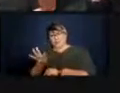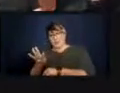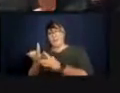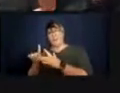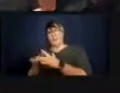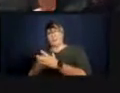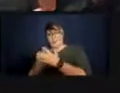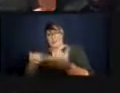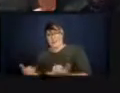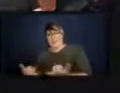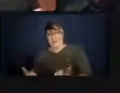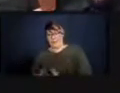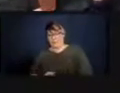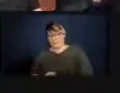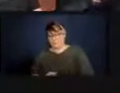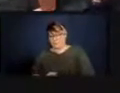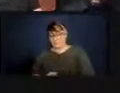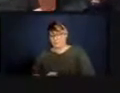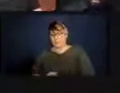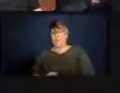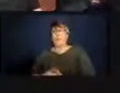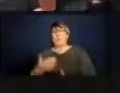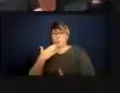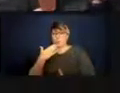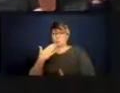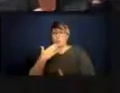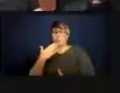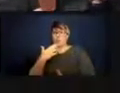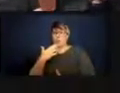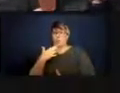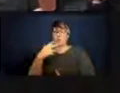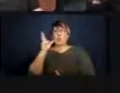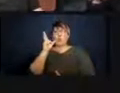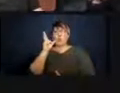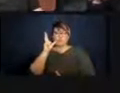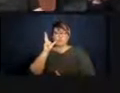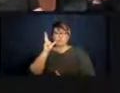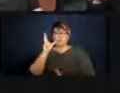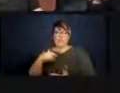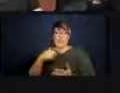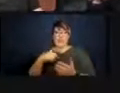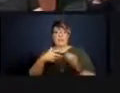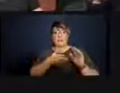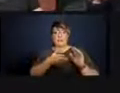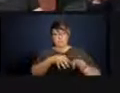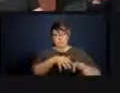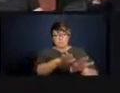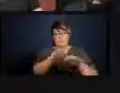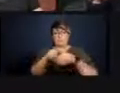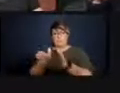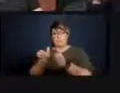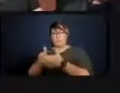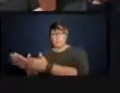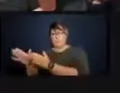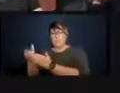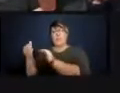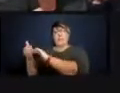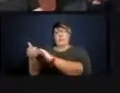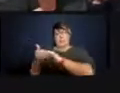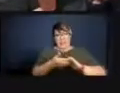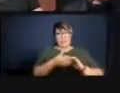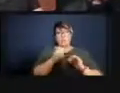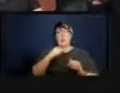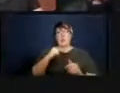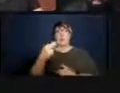kazi yetu ya mwaka wa 2023 hadi 2024 itaanza saa hizi.